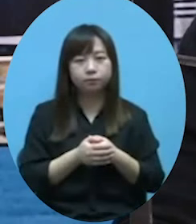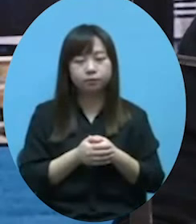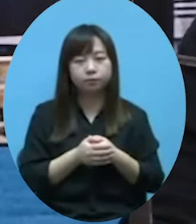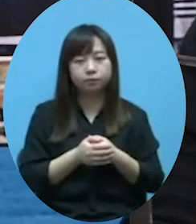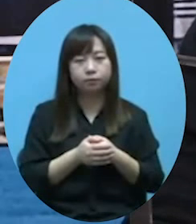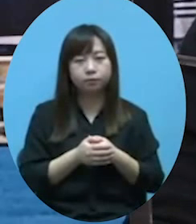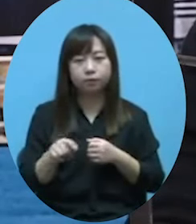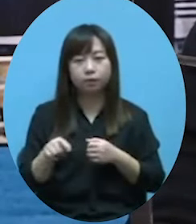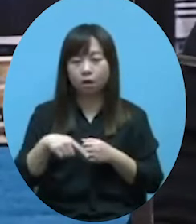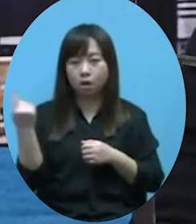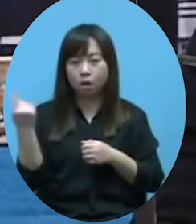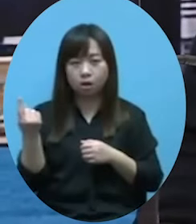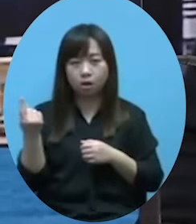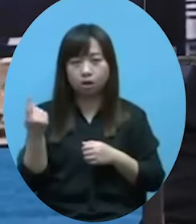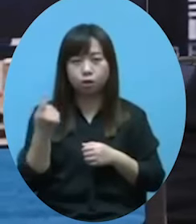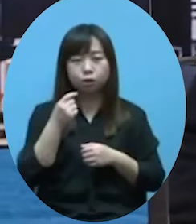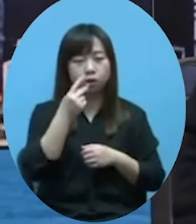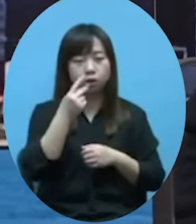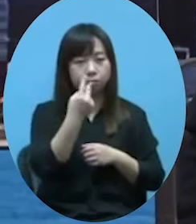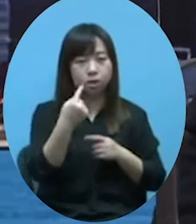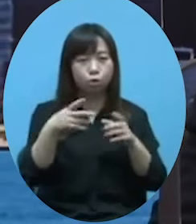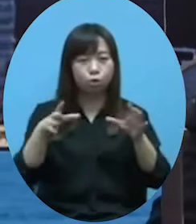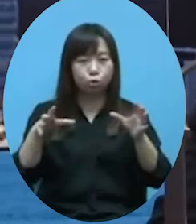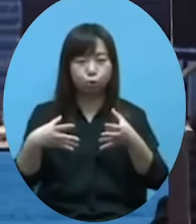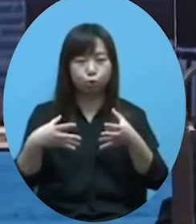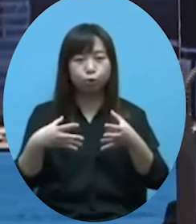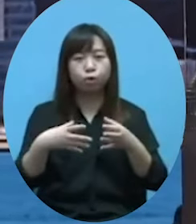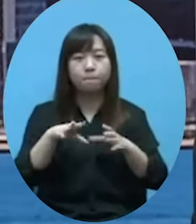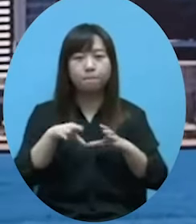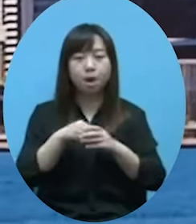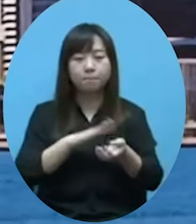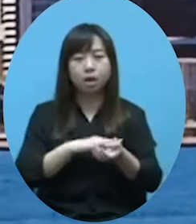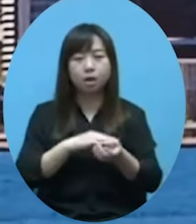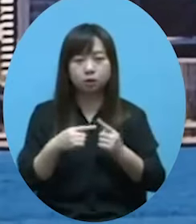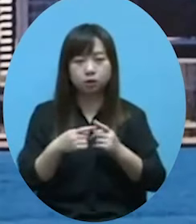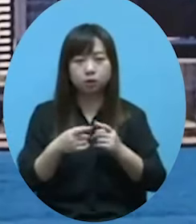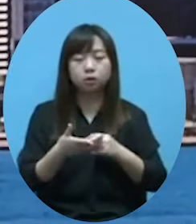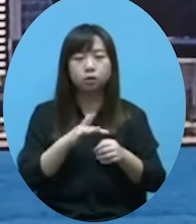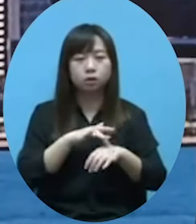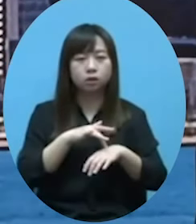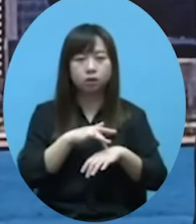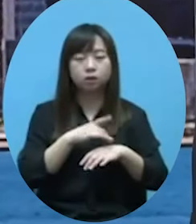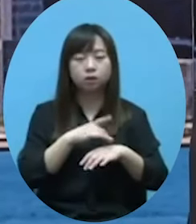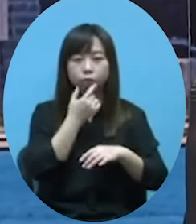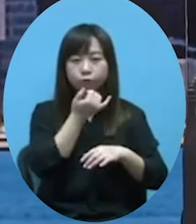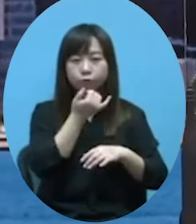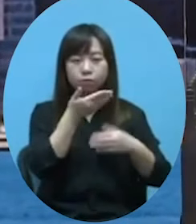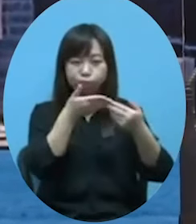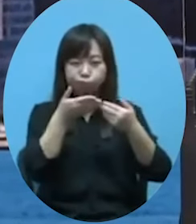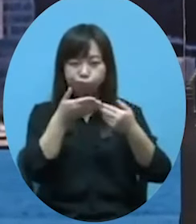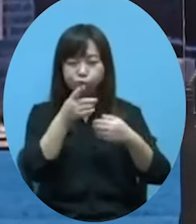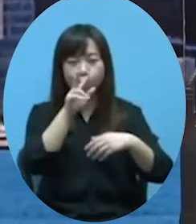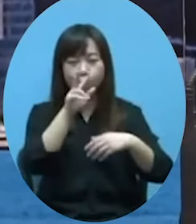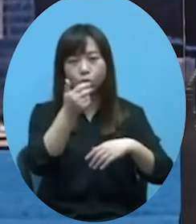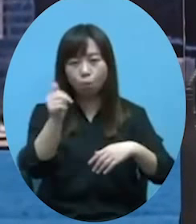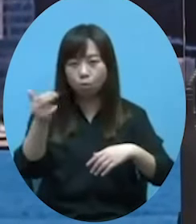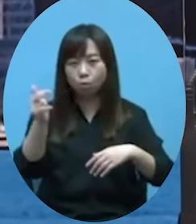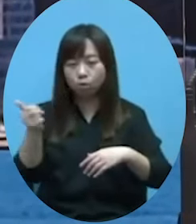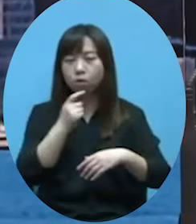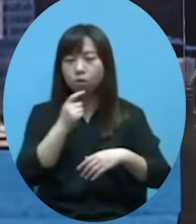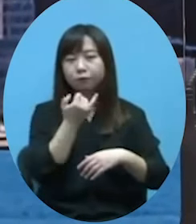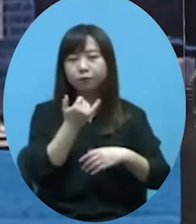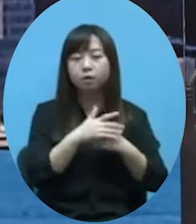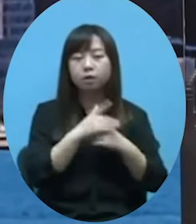另外就是那個21人的團包括那個病人我們就接觸到個別的人士我們都陸續應該